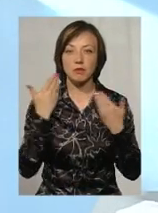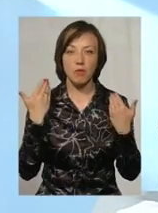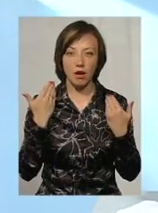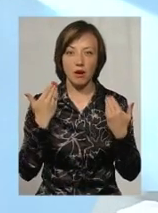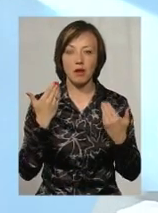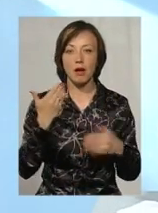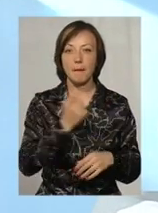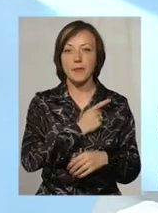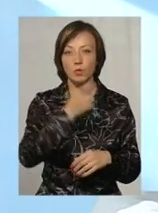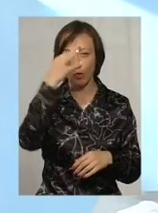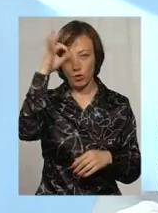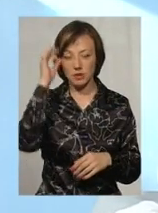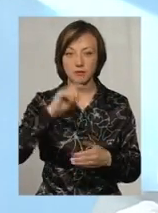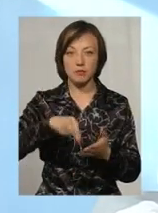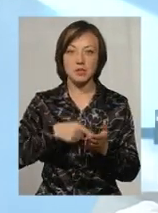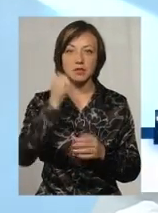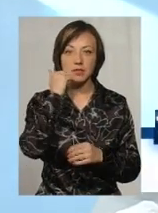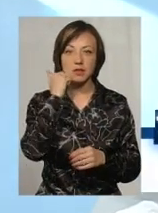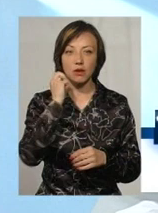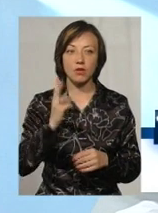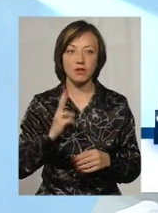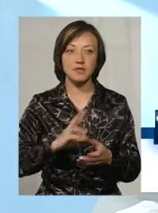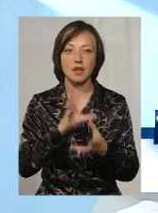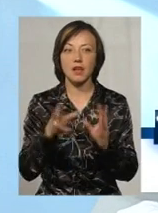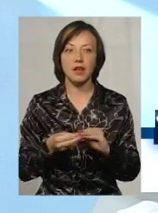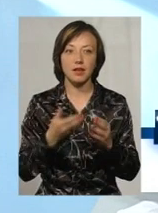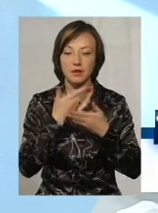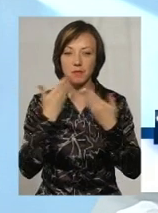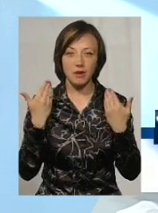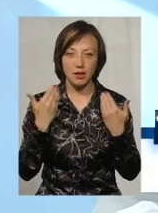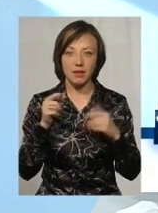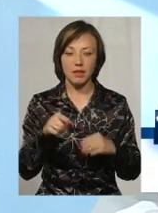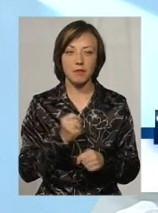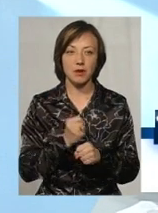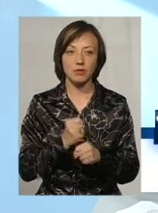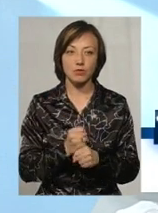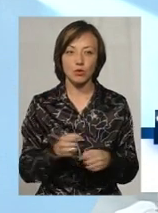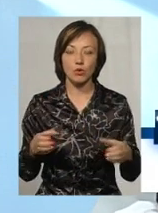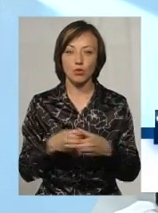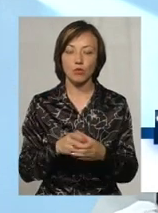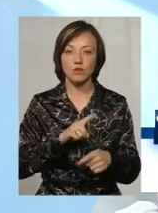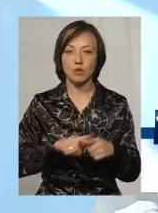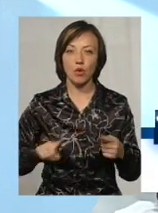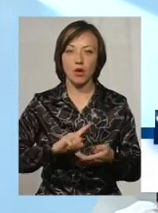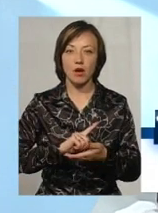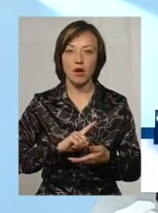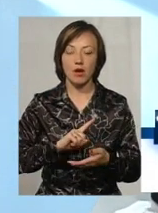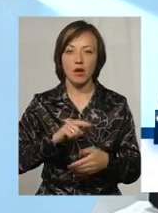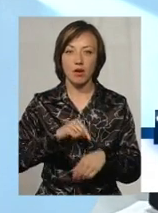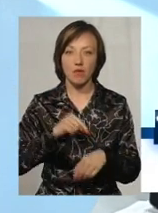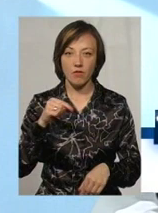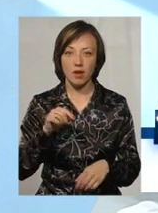в місті Староконстантинові. Там немає патрульної поліції взагалі. А розумієте? Хто там працює? Там працюють групи швидкого реагування і перетестовані